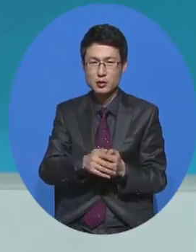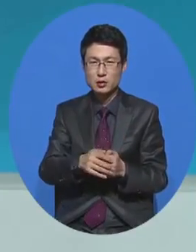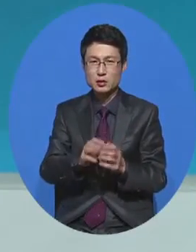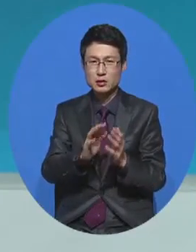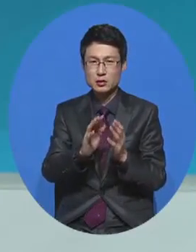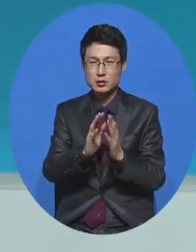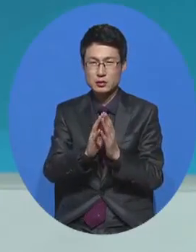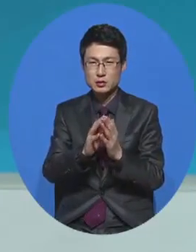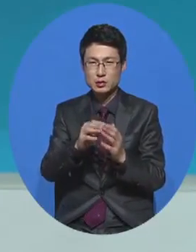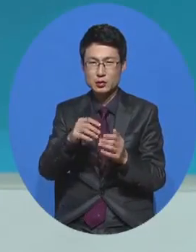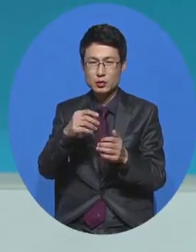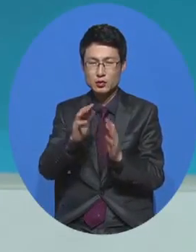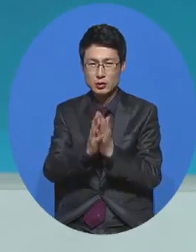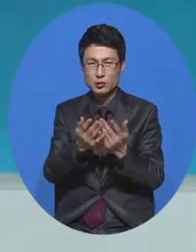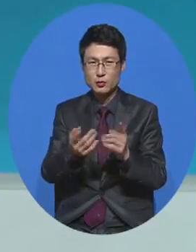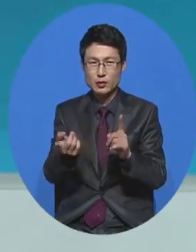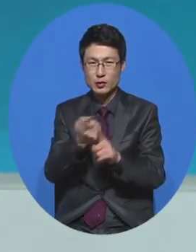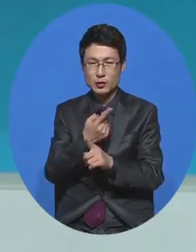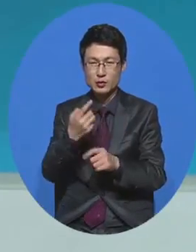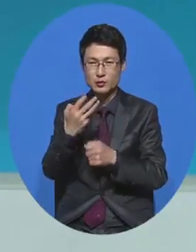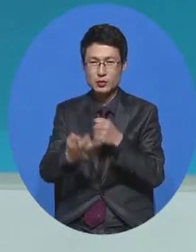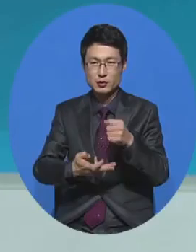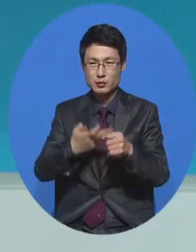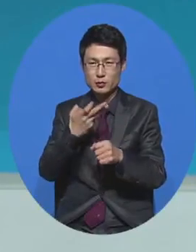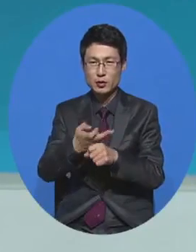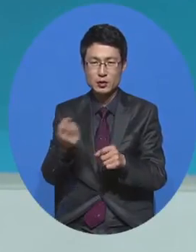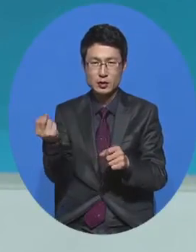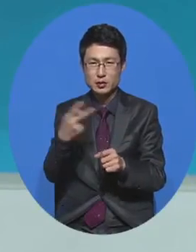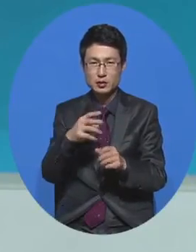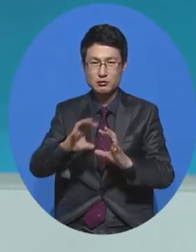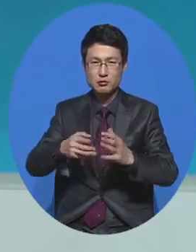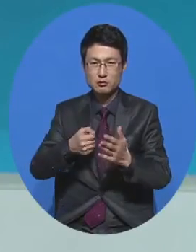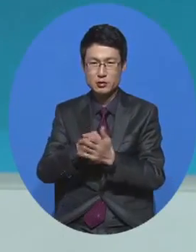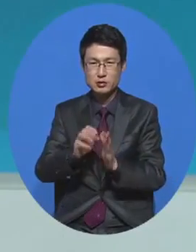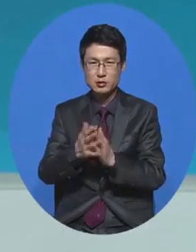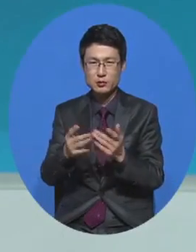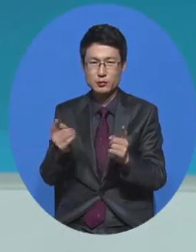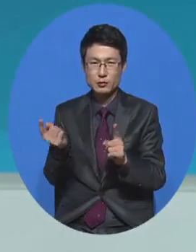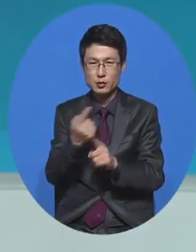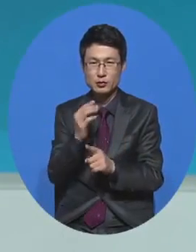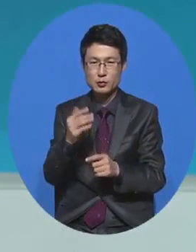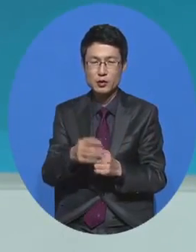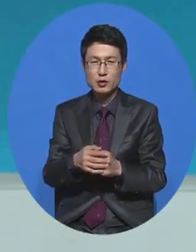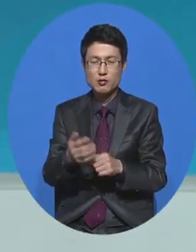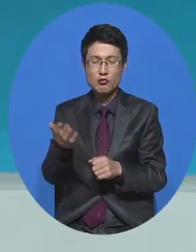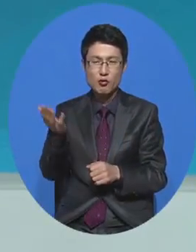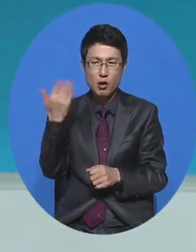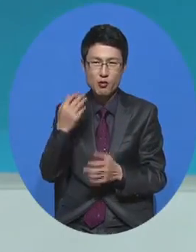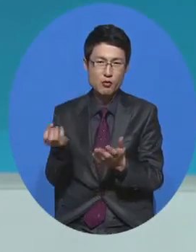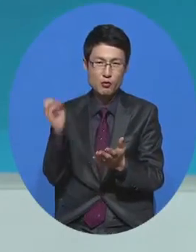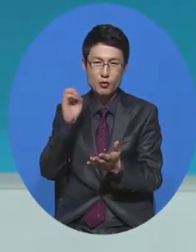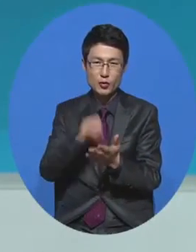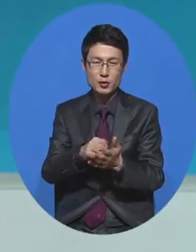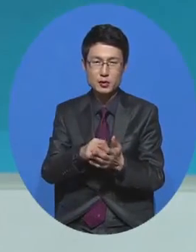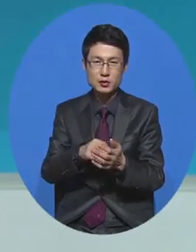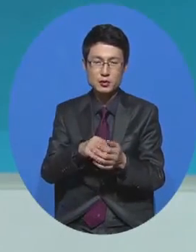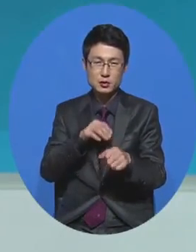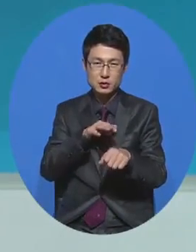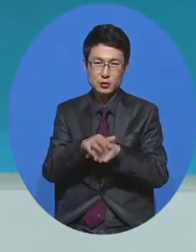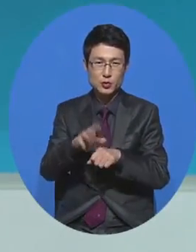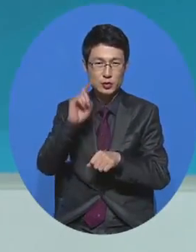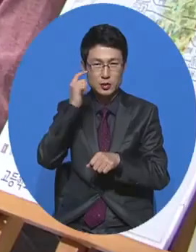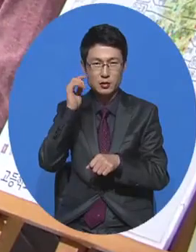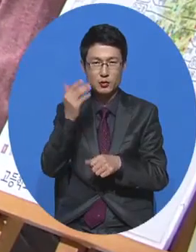부활한 것이죠 이런 측면에서 보면 은 이제 과거로 얘기 그렇게 라고 보아 지는 것이고